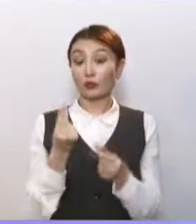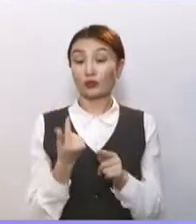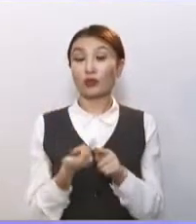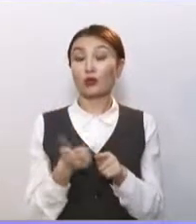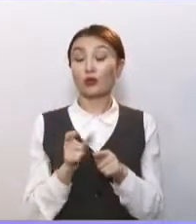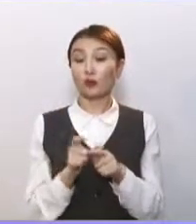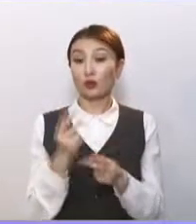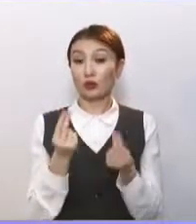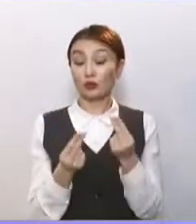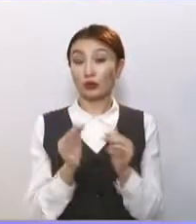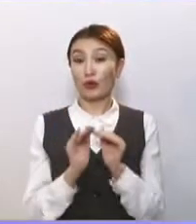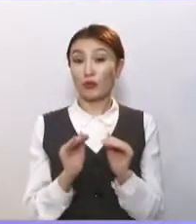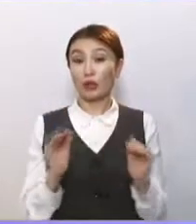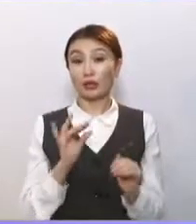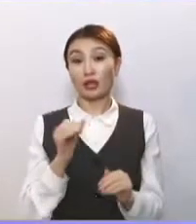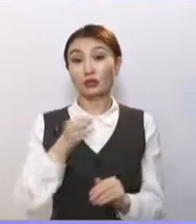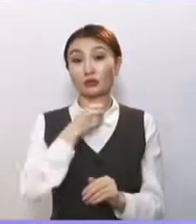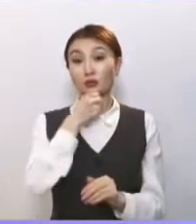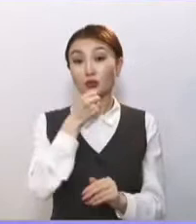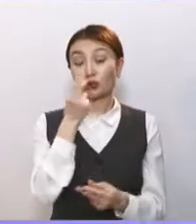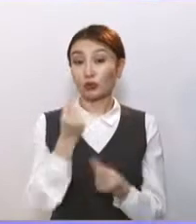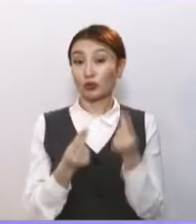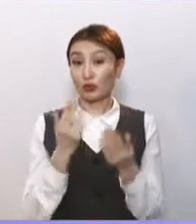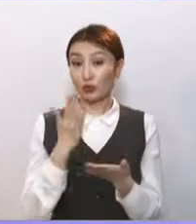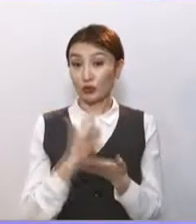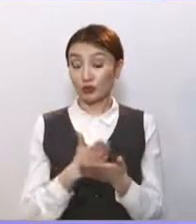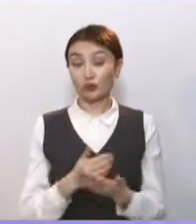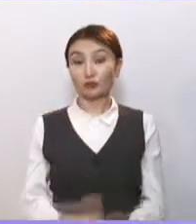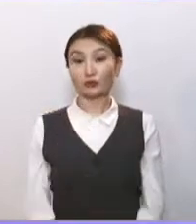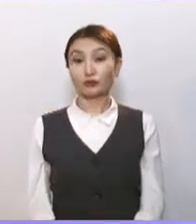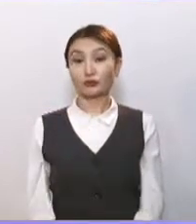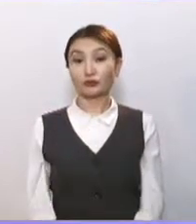оюнду балдар жана чоңдор да ойношот.